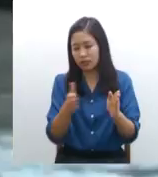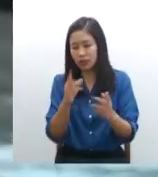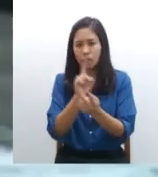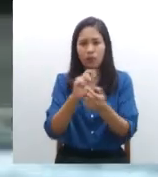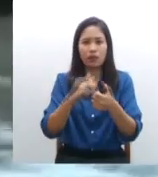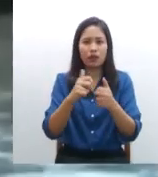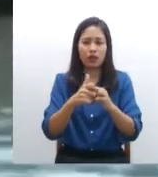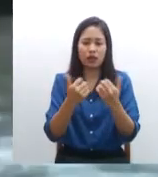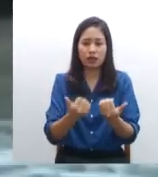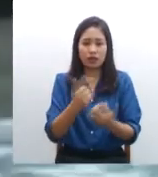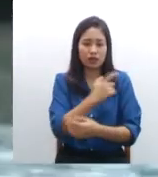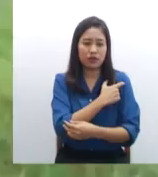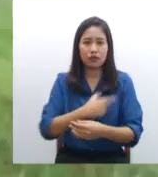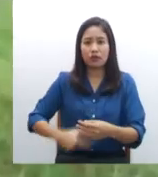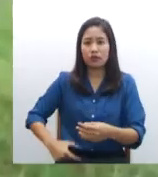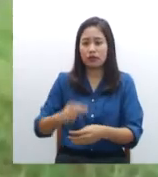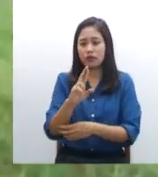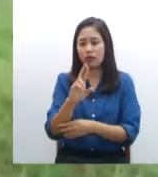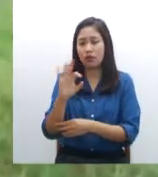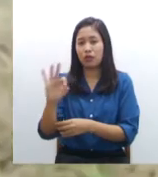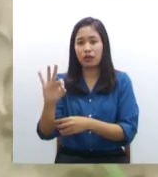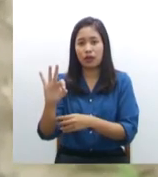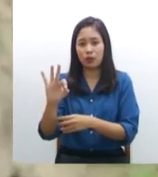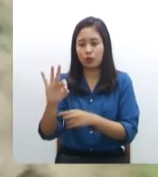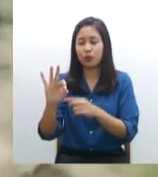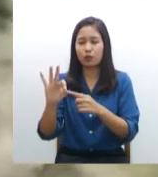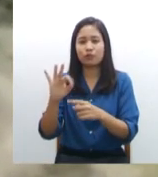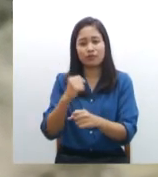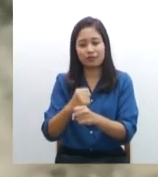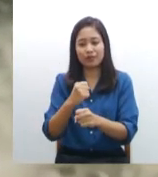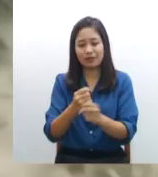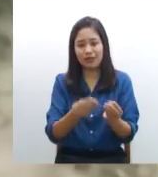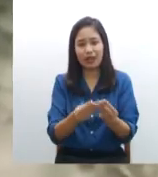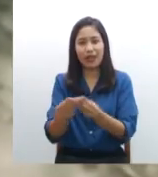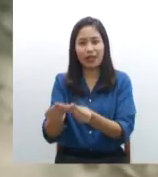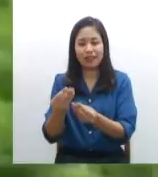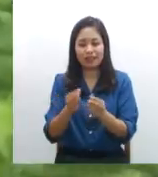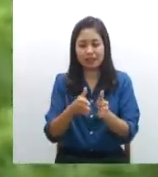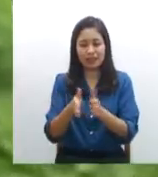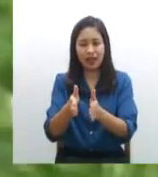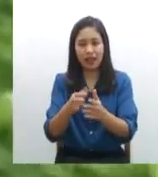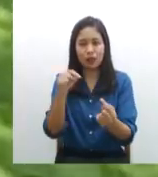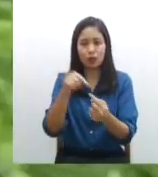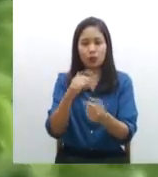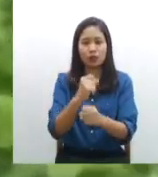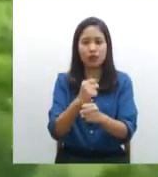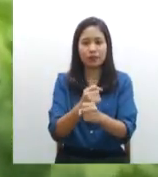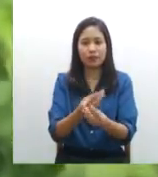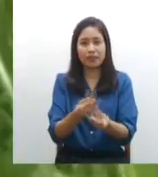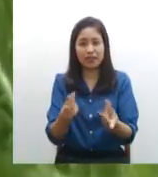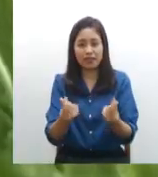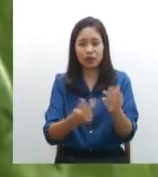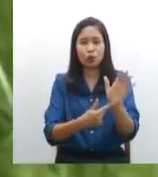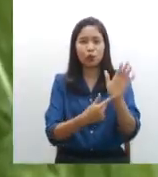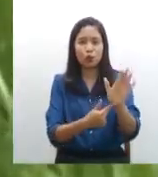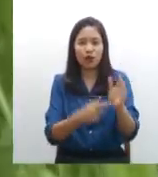พระบาทสมเด็จพระปรมินทรมหาภูมิพลอดุลยเดชได้ส่งพระราชทานแนวทางการพัฒนาให้เป็นศูนย์ตัวอย่างด้านเกษ